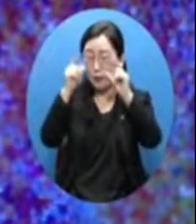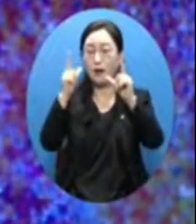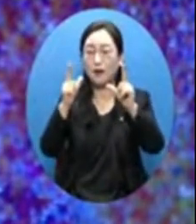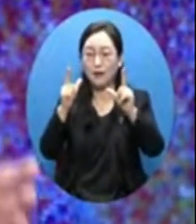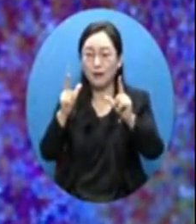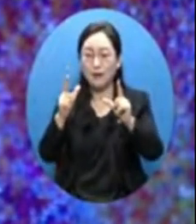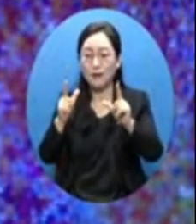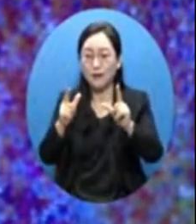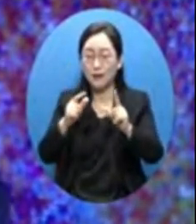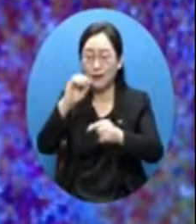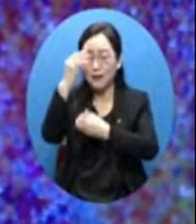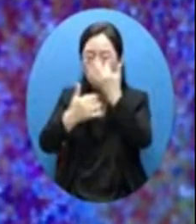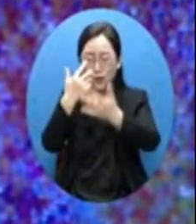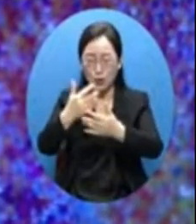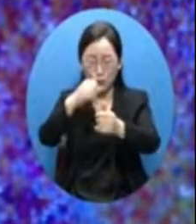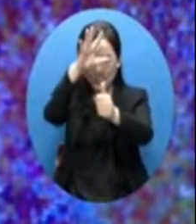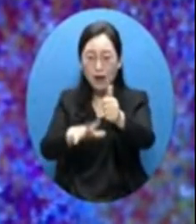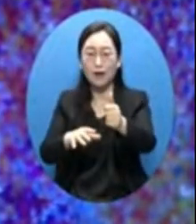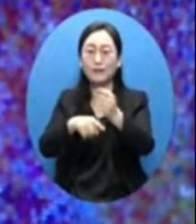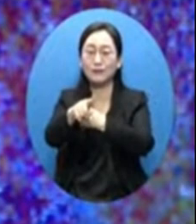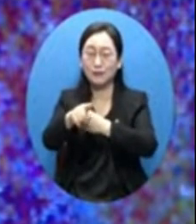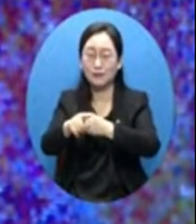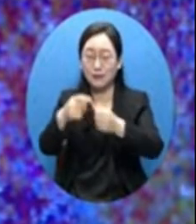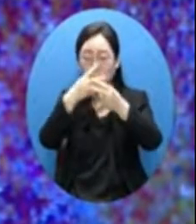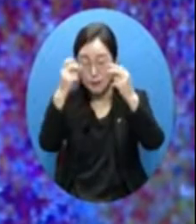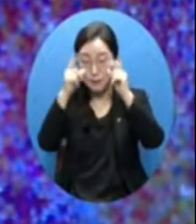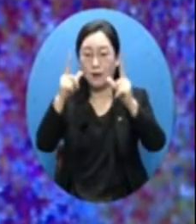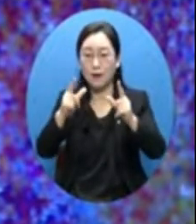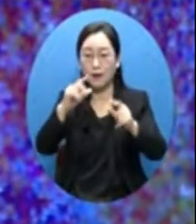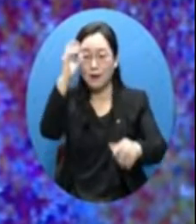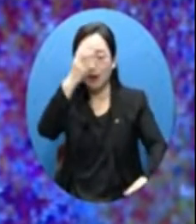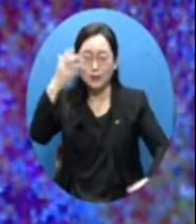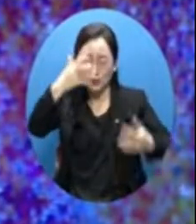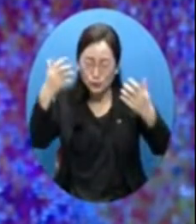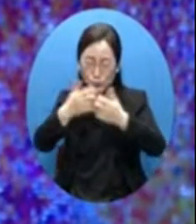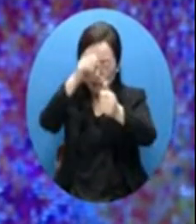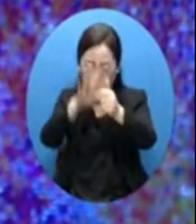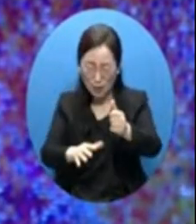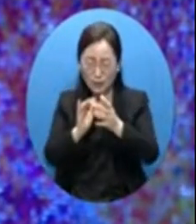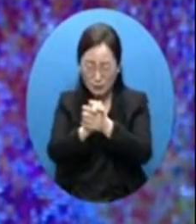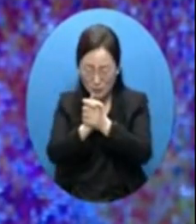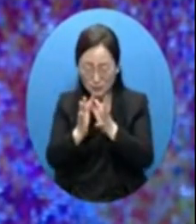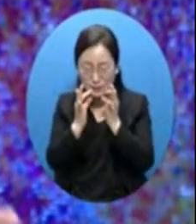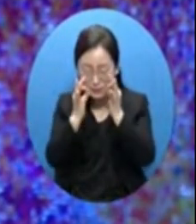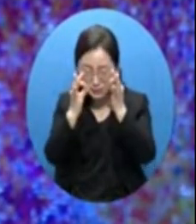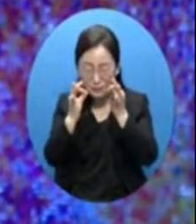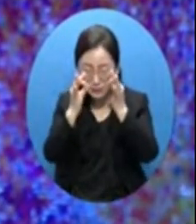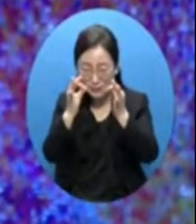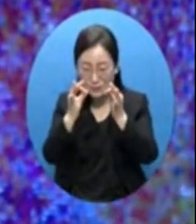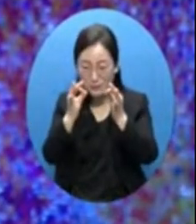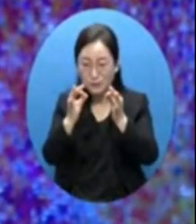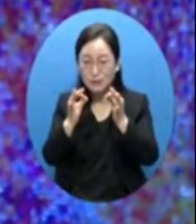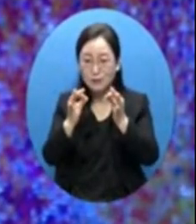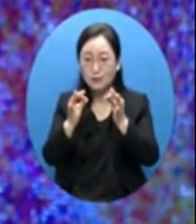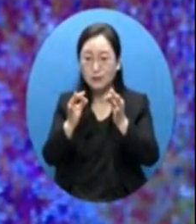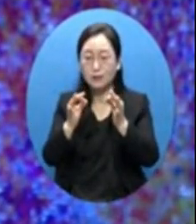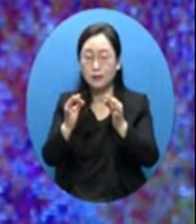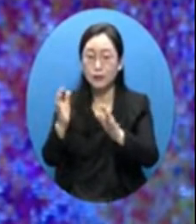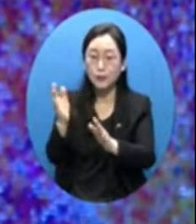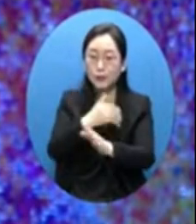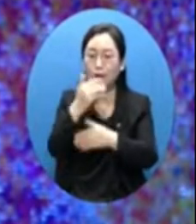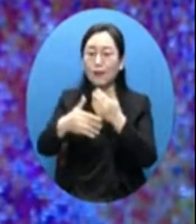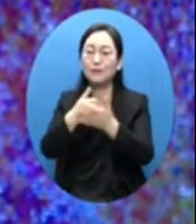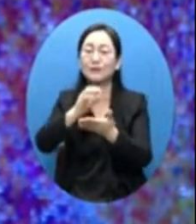깼습니다. 성의 불이 임한 것입니다. 그래서 자다께서 성령 받고 하늘이 접해 기도하는데 하나님께서 그때부터 그를